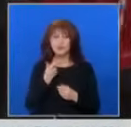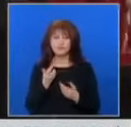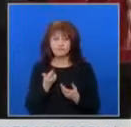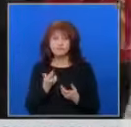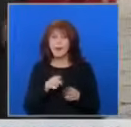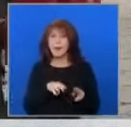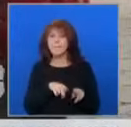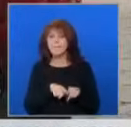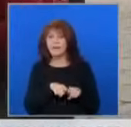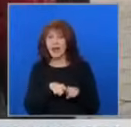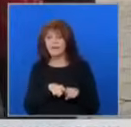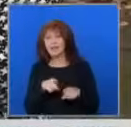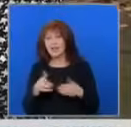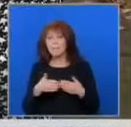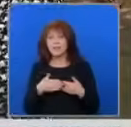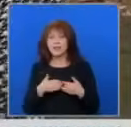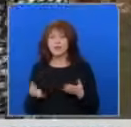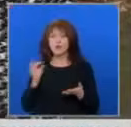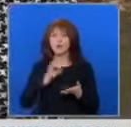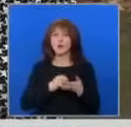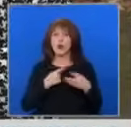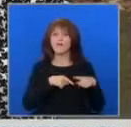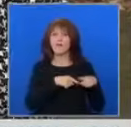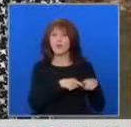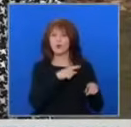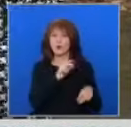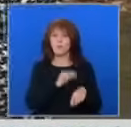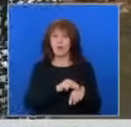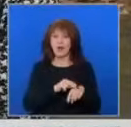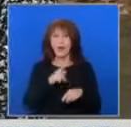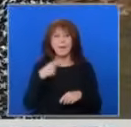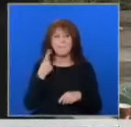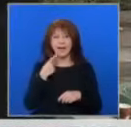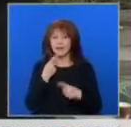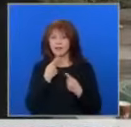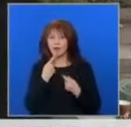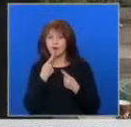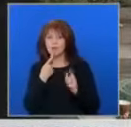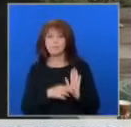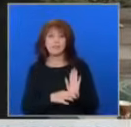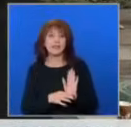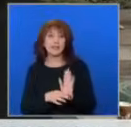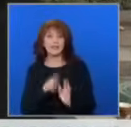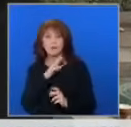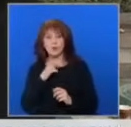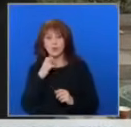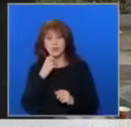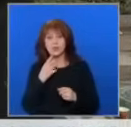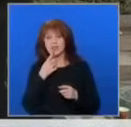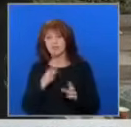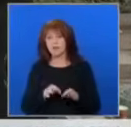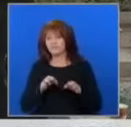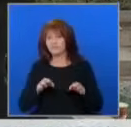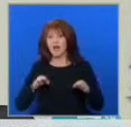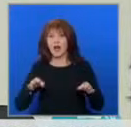приятели на убития младеж дойдоха пред сградата на прокуратурата в Пловдив. Майката на Димитър разговаря с представителите на полицията за проточилото се